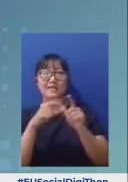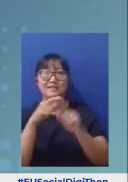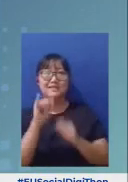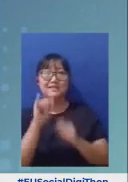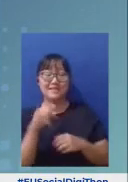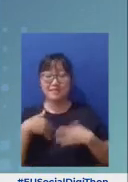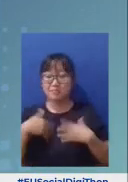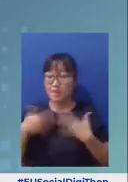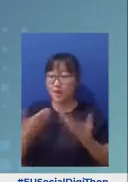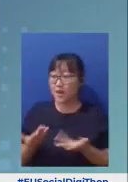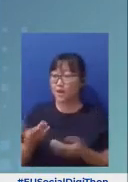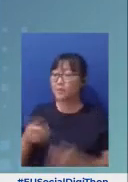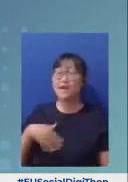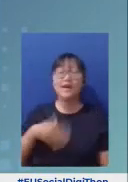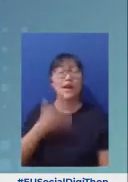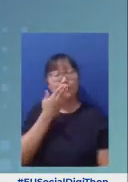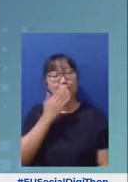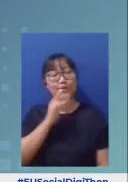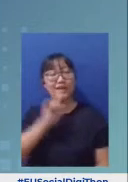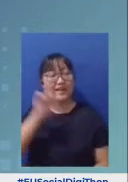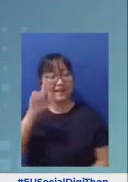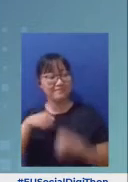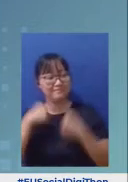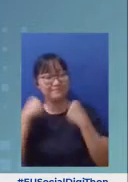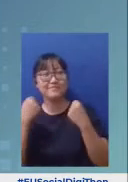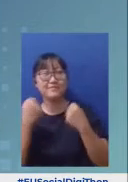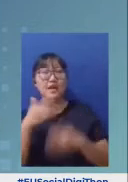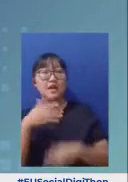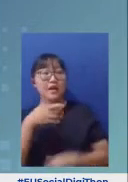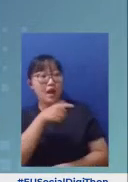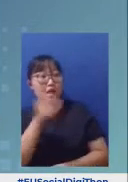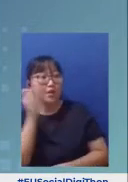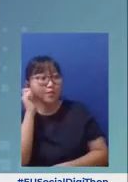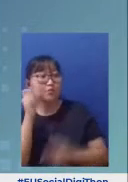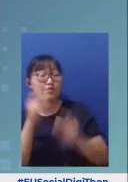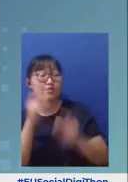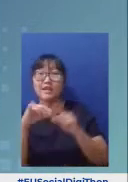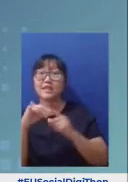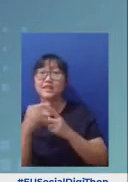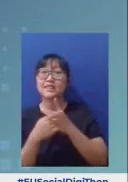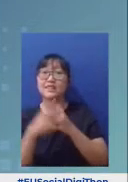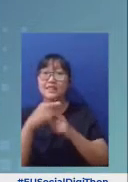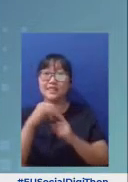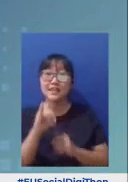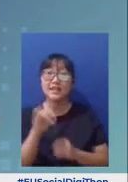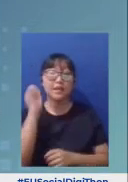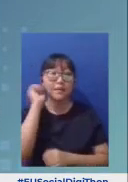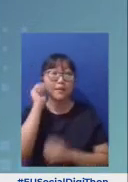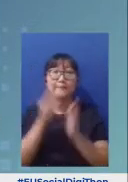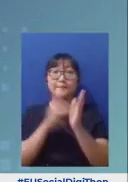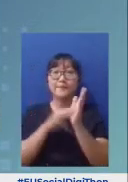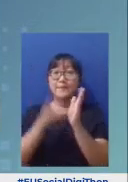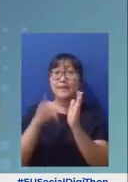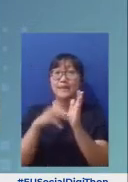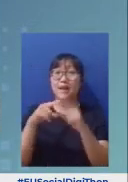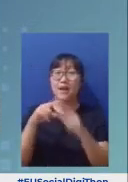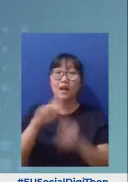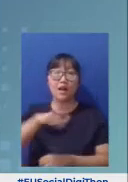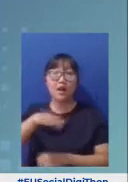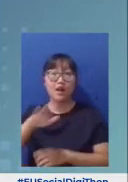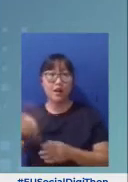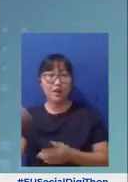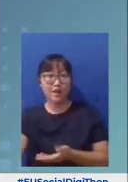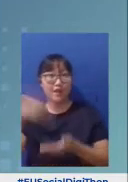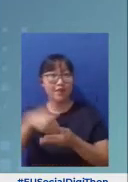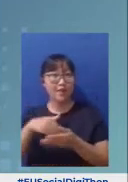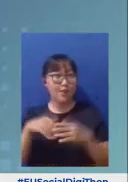Ibu Saiti. Selamat siang Mbak Nina, dan tentu anak-anak yang sudah hadir ya. Luar biasa. So, kita